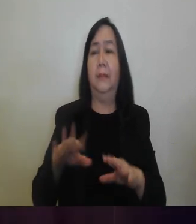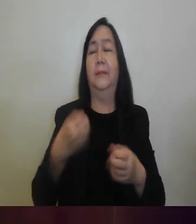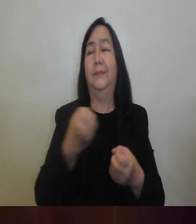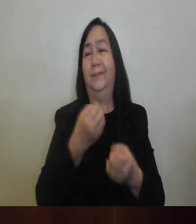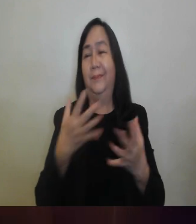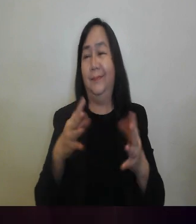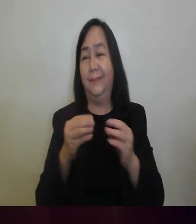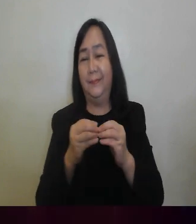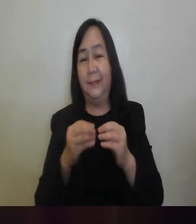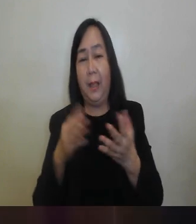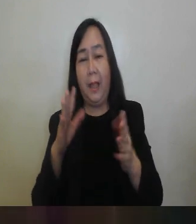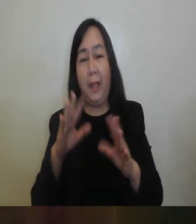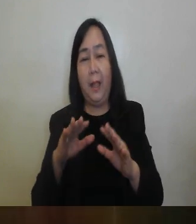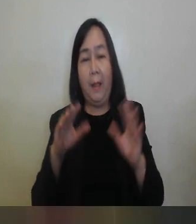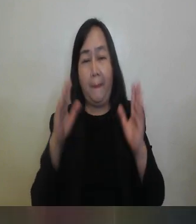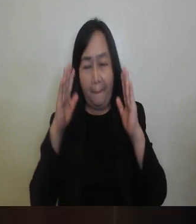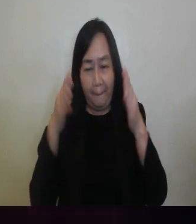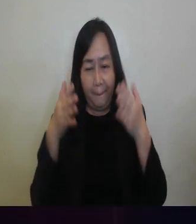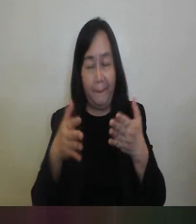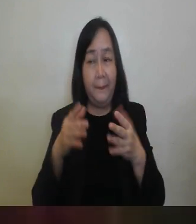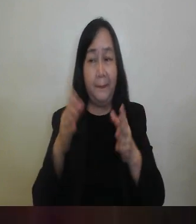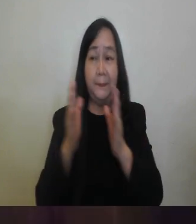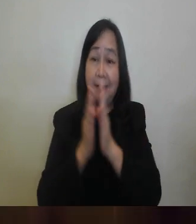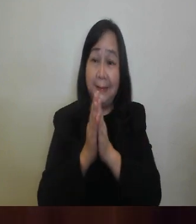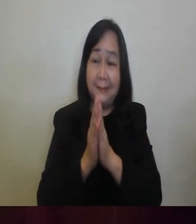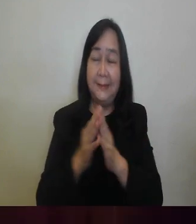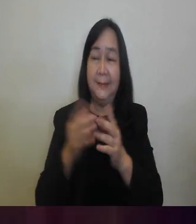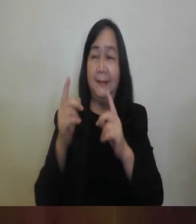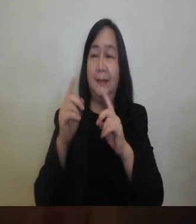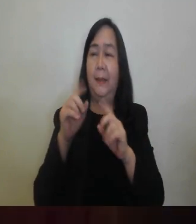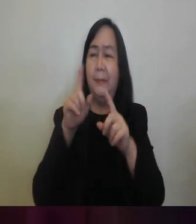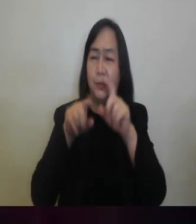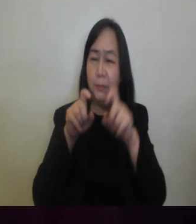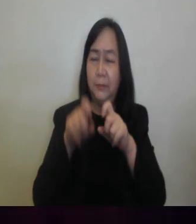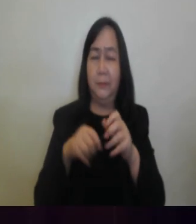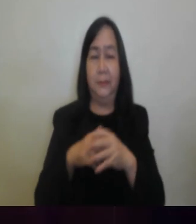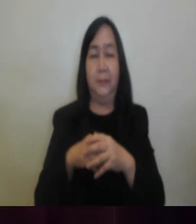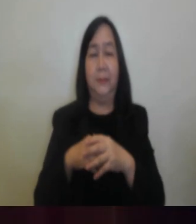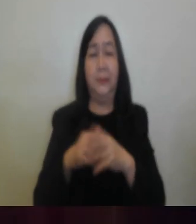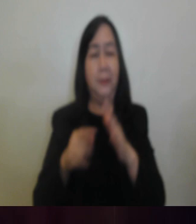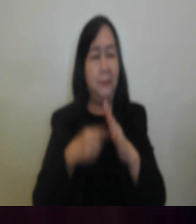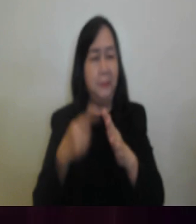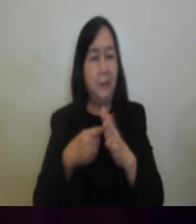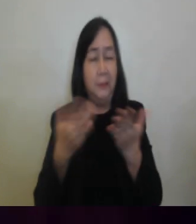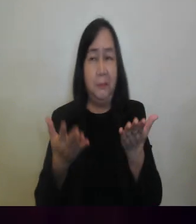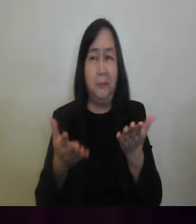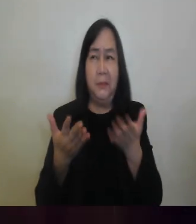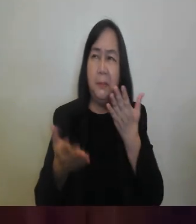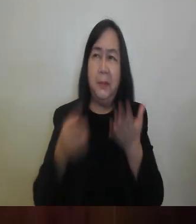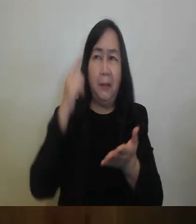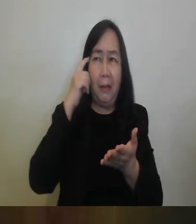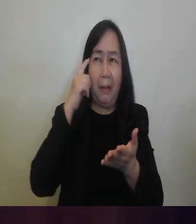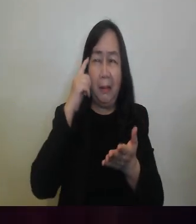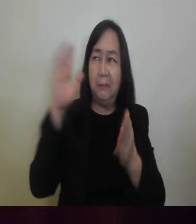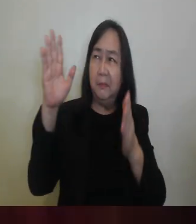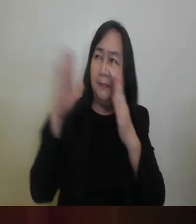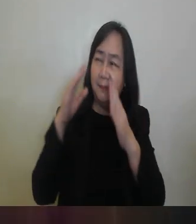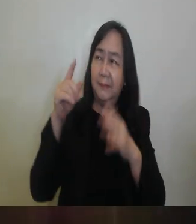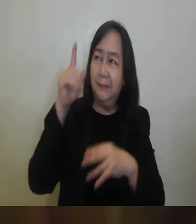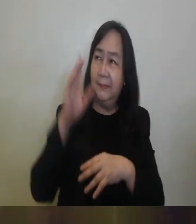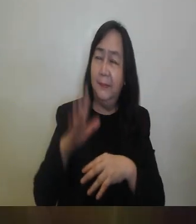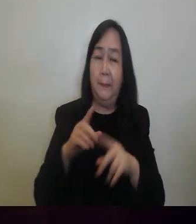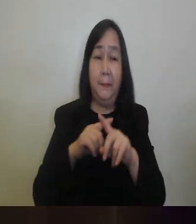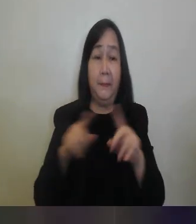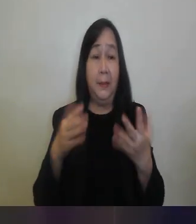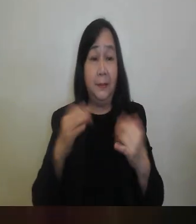niya pinahahalagahan ang ating mga dasal at pagsubok? Minsan, parang hindi tayo pinakikinggan ng Diyos,